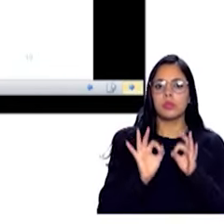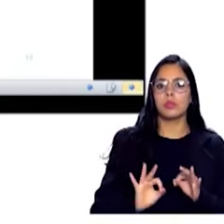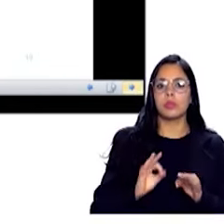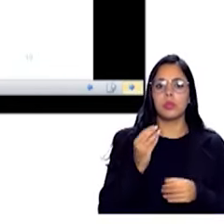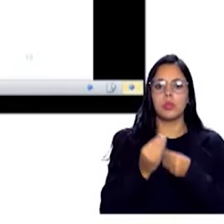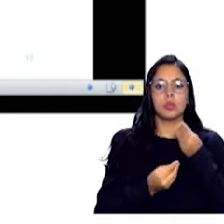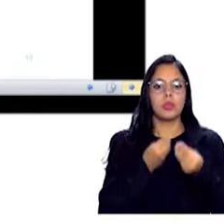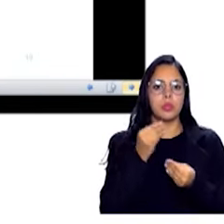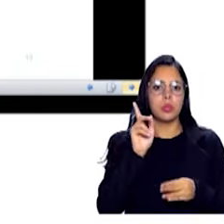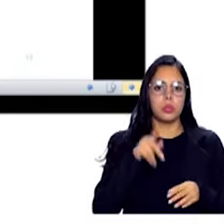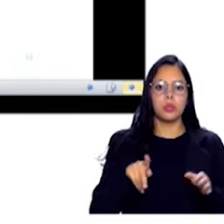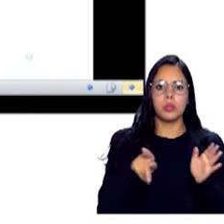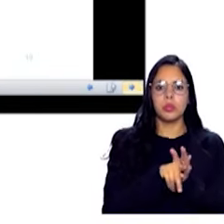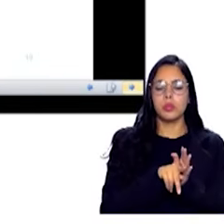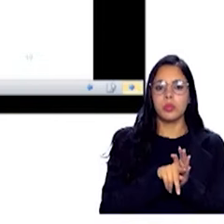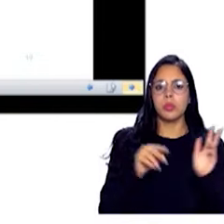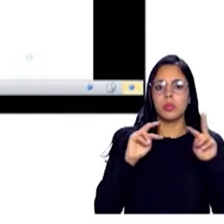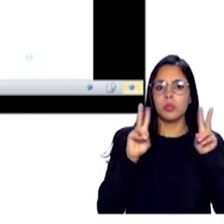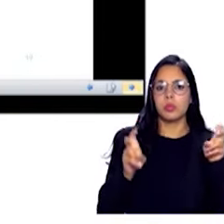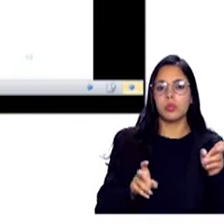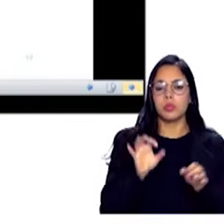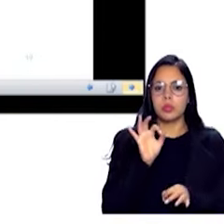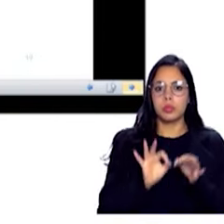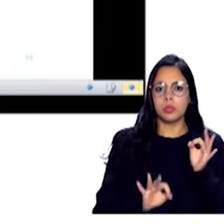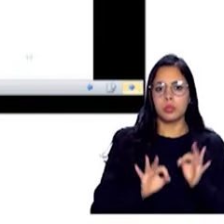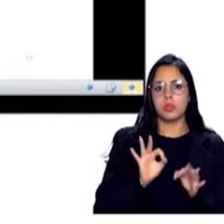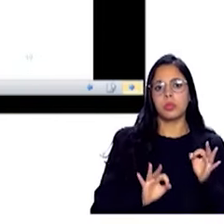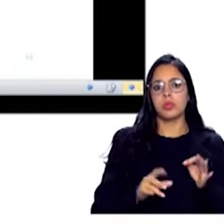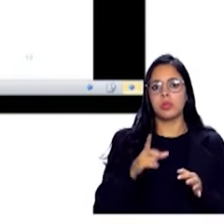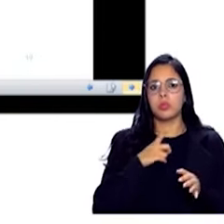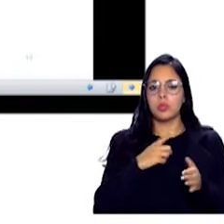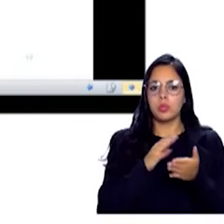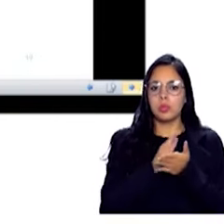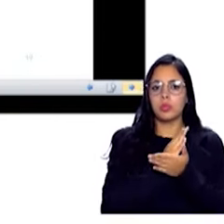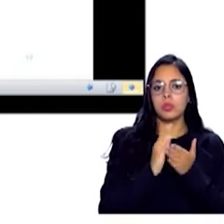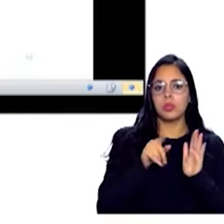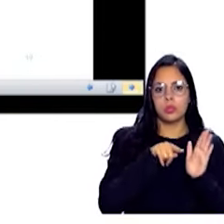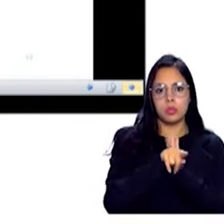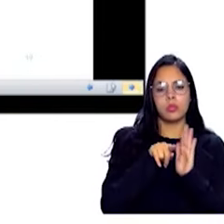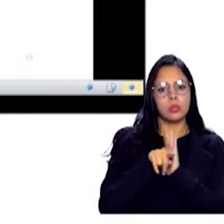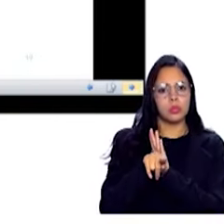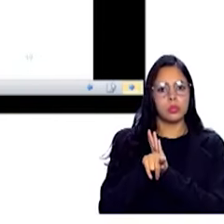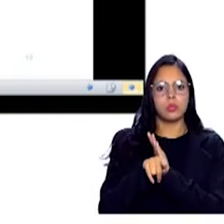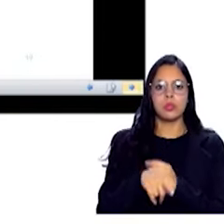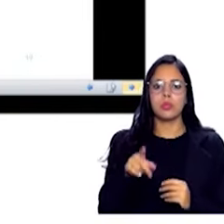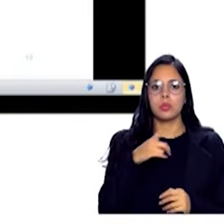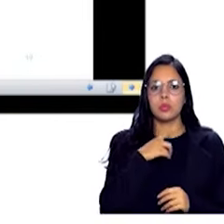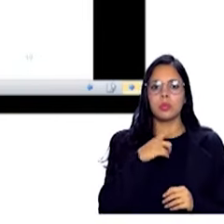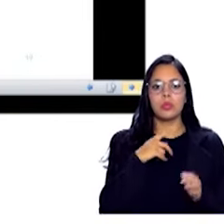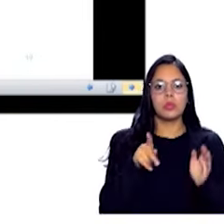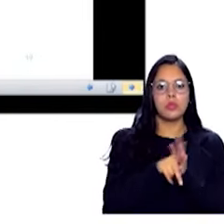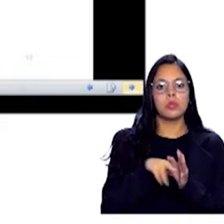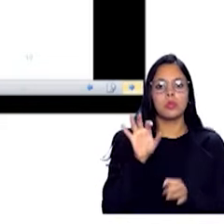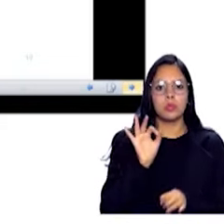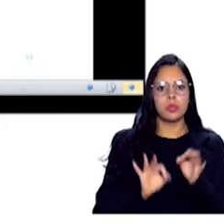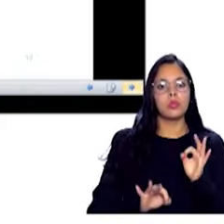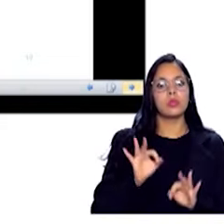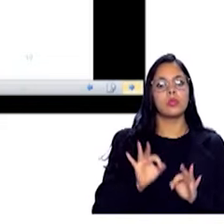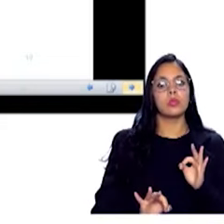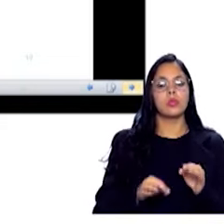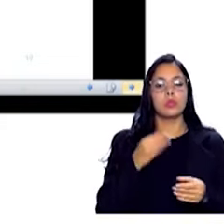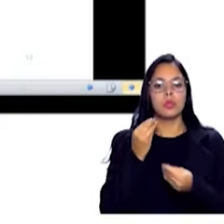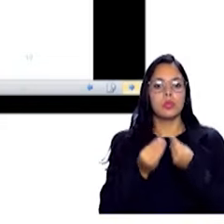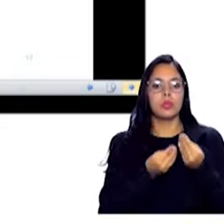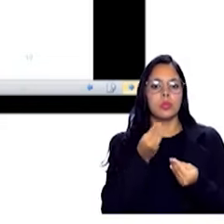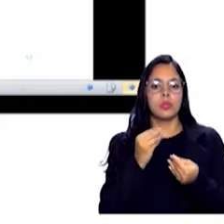domande chi pu disporre Il rinvio pregiudiziale quando lo pu disporre a Quali condizioni chi lo decide